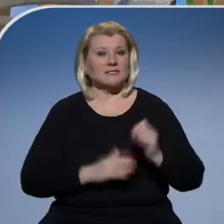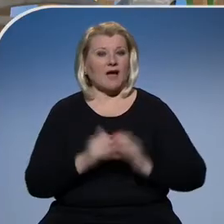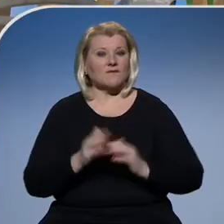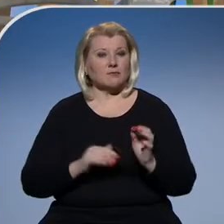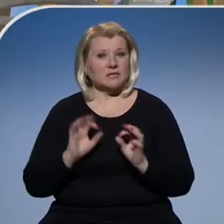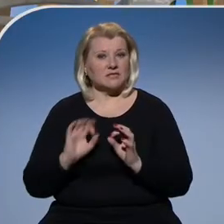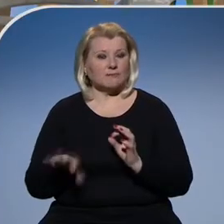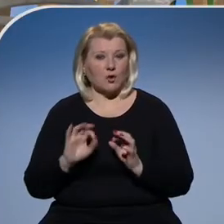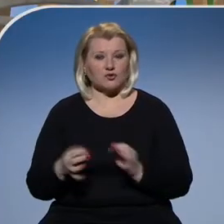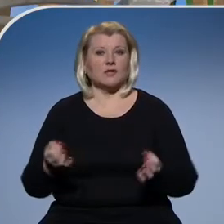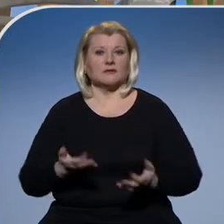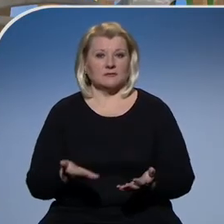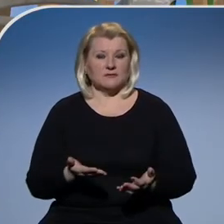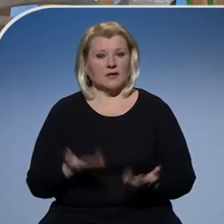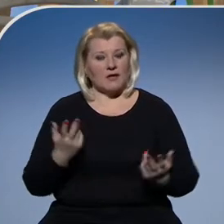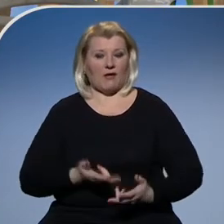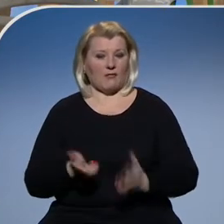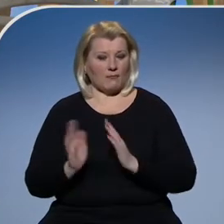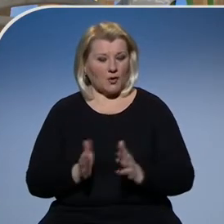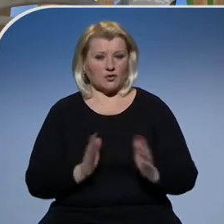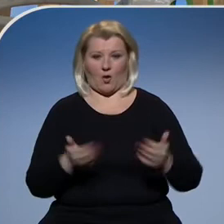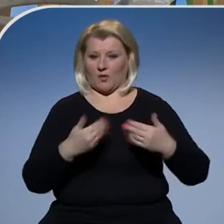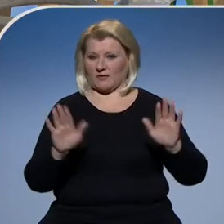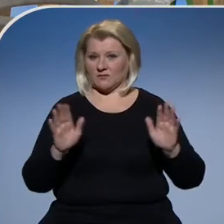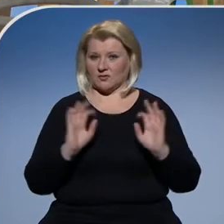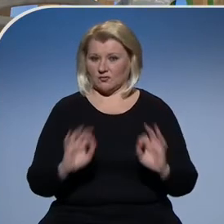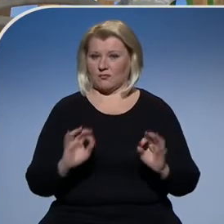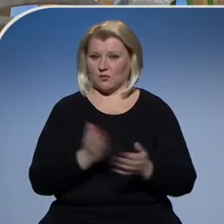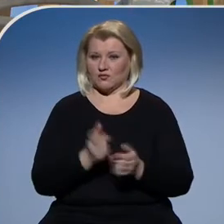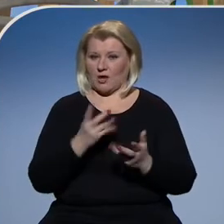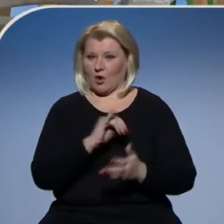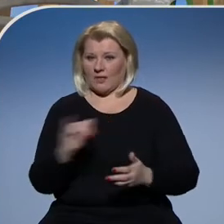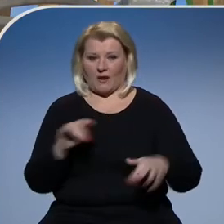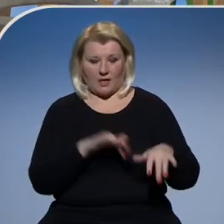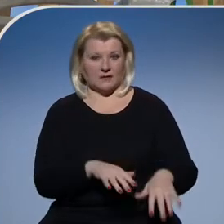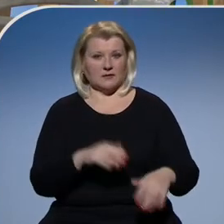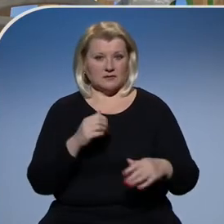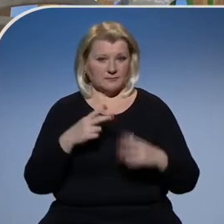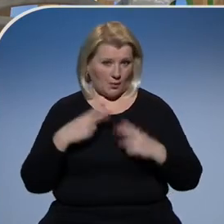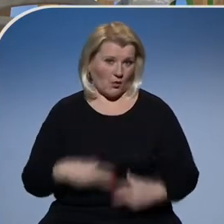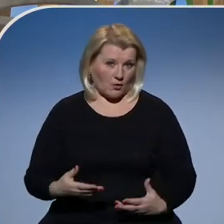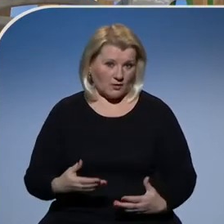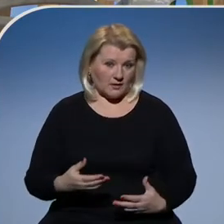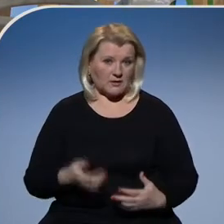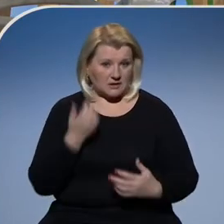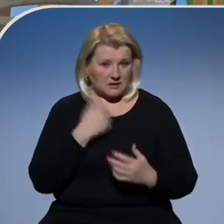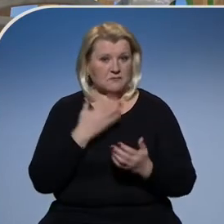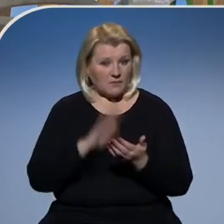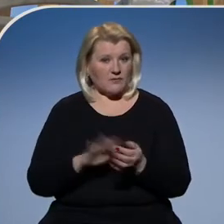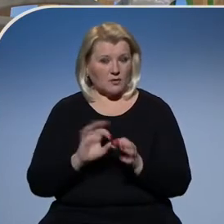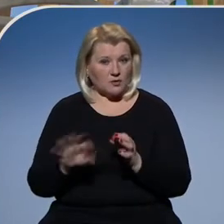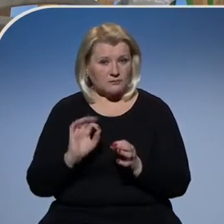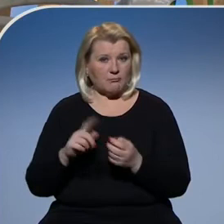je takové jednoznačné, transparentní, už nějaký čas tady běží. Lidé opravdu jeho prostřednictvím naspořili